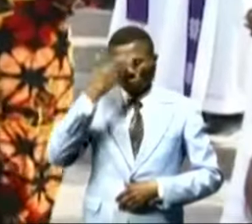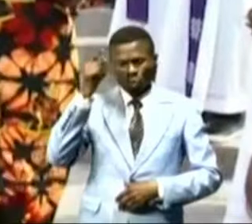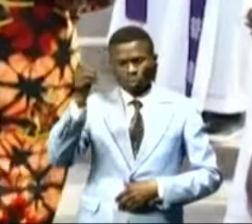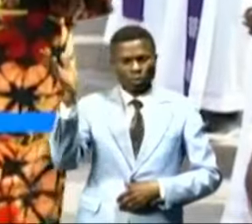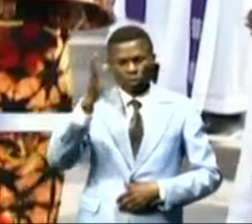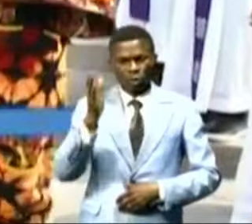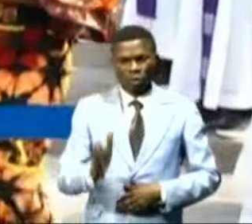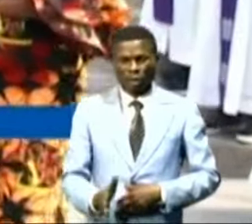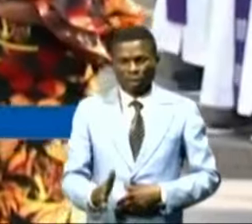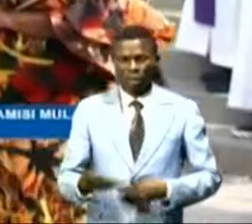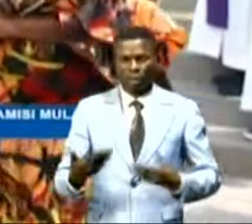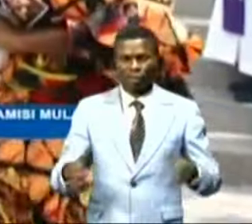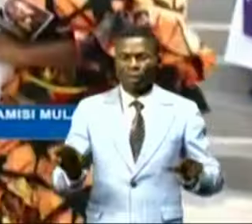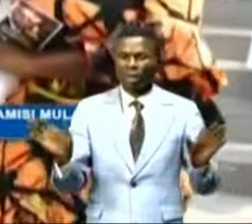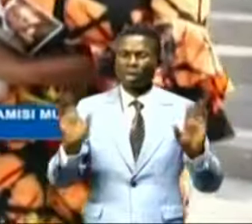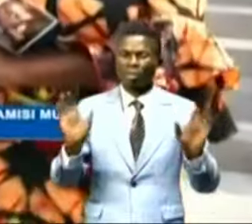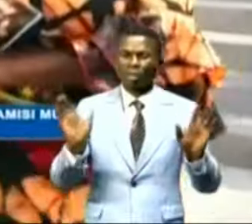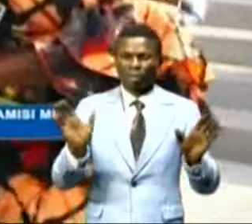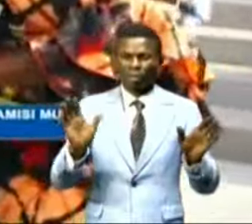jamais.